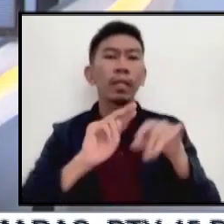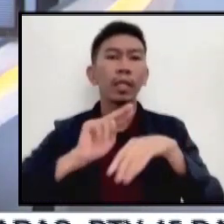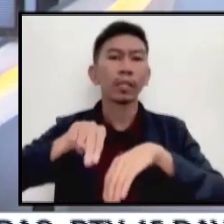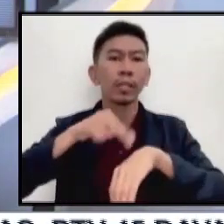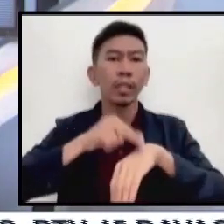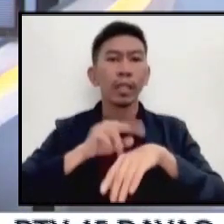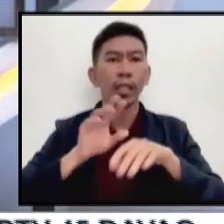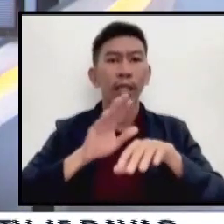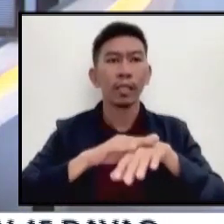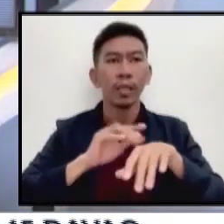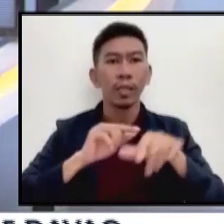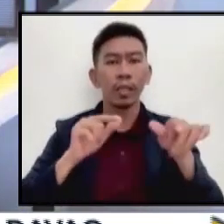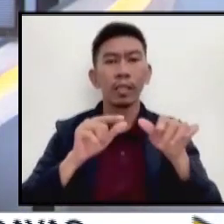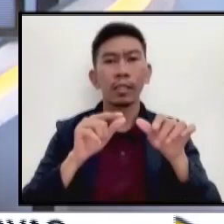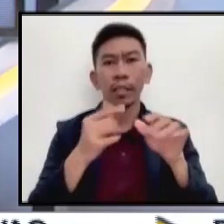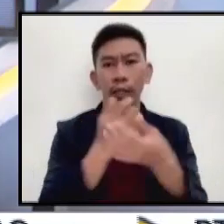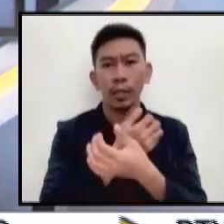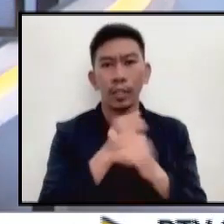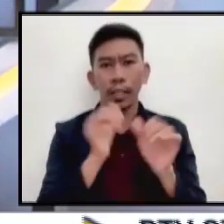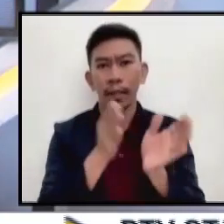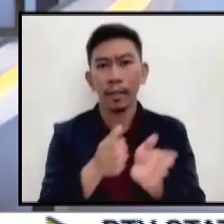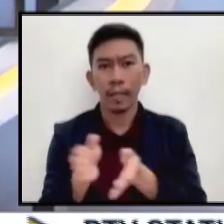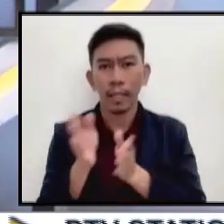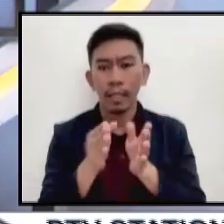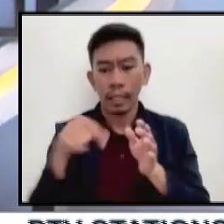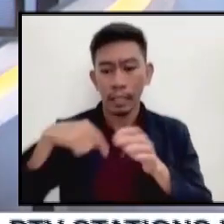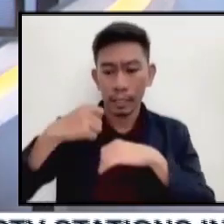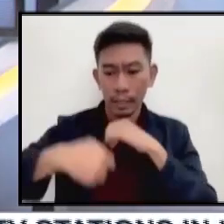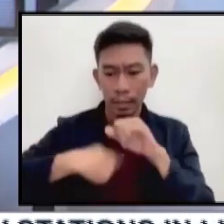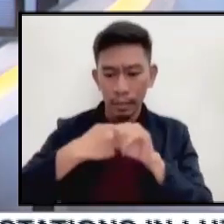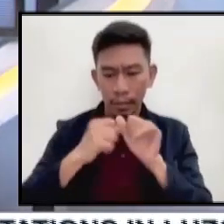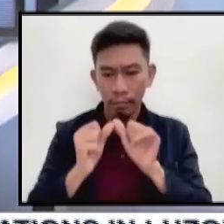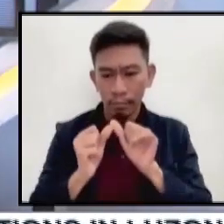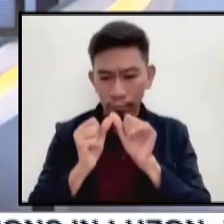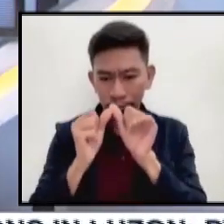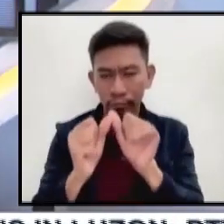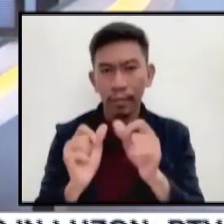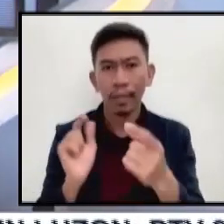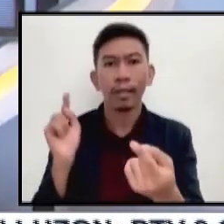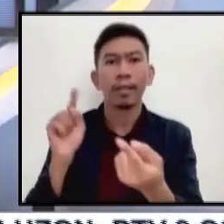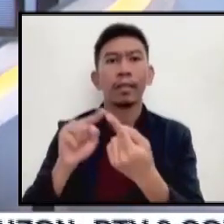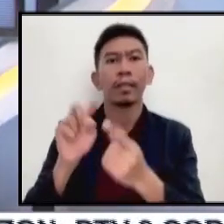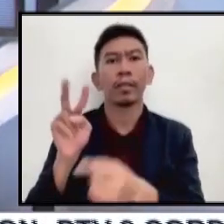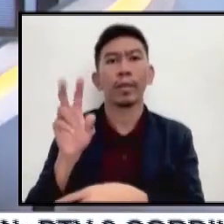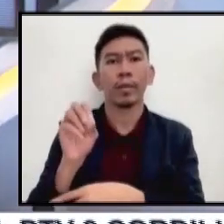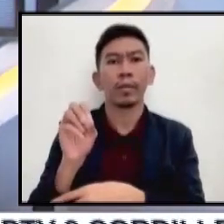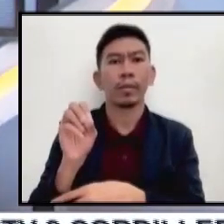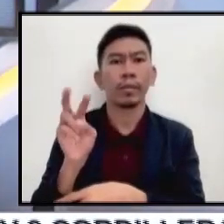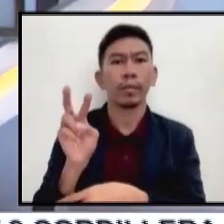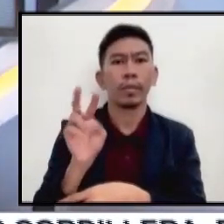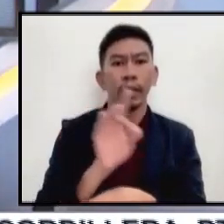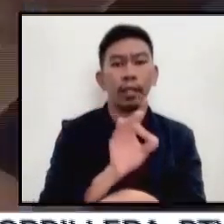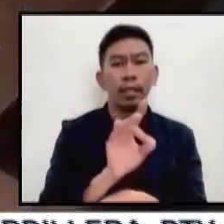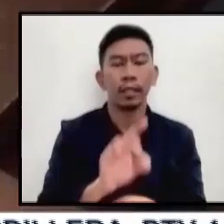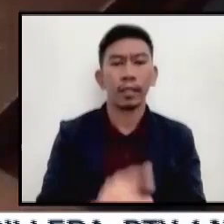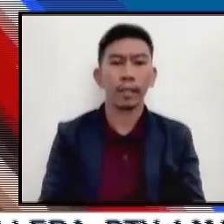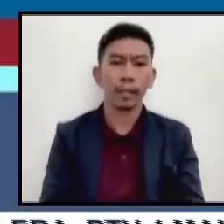Plan, sisimulan ngayong taon hanggang 2028. Ang detalye sa report ni Alan Francisco. Rise and shine, Alan.